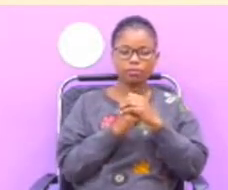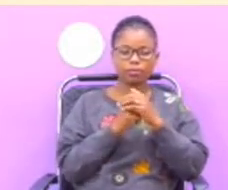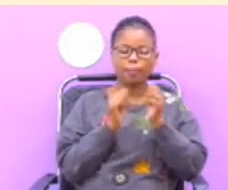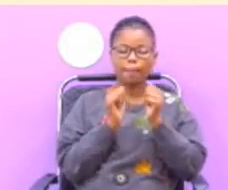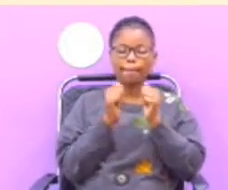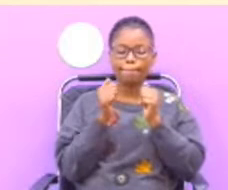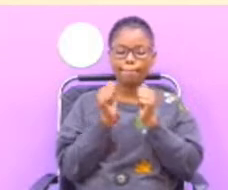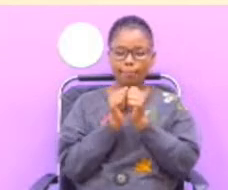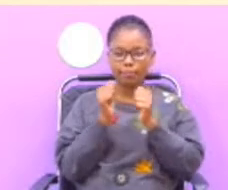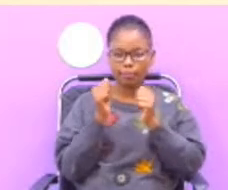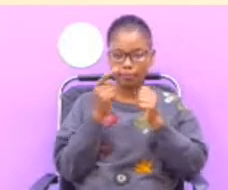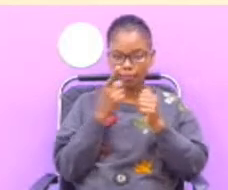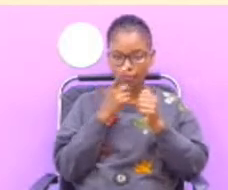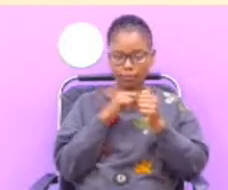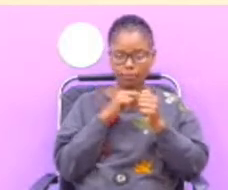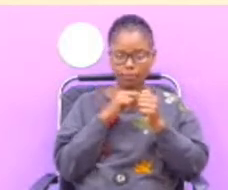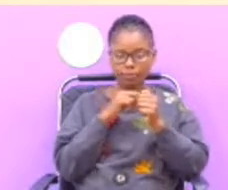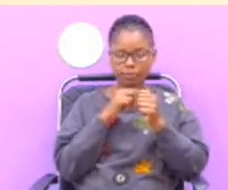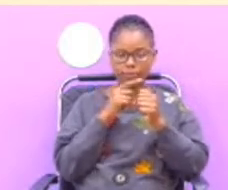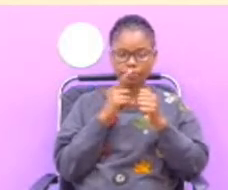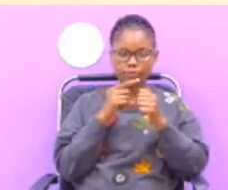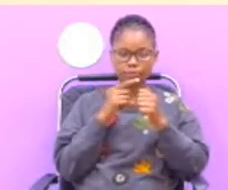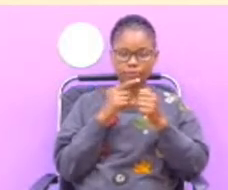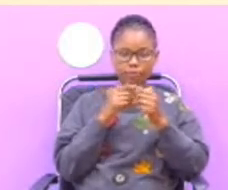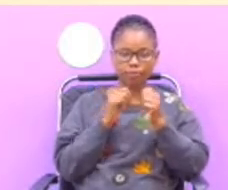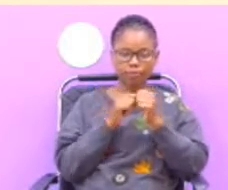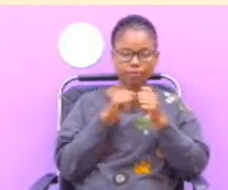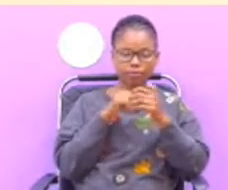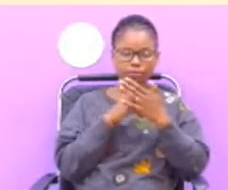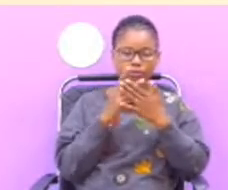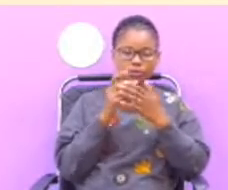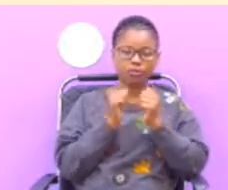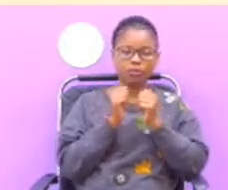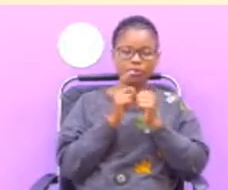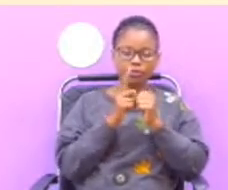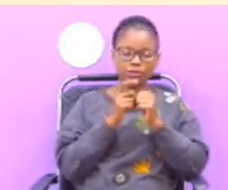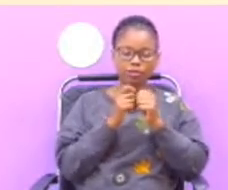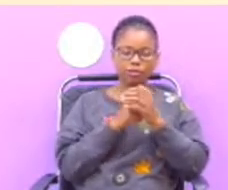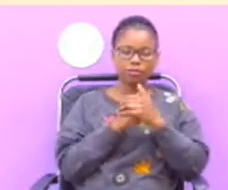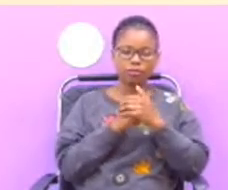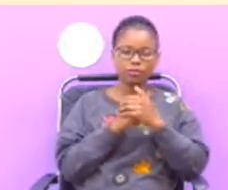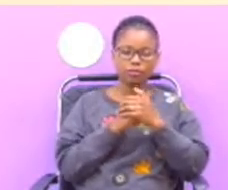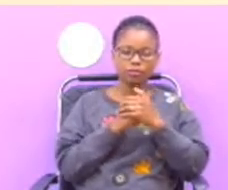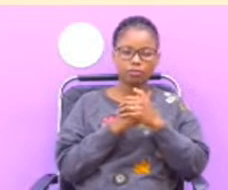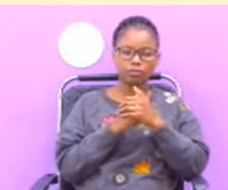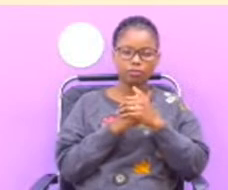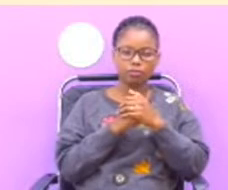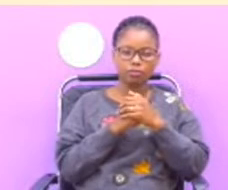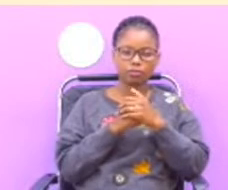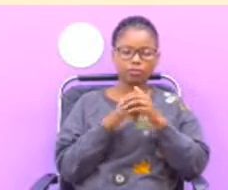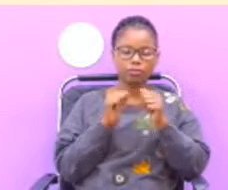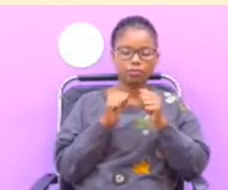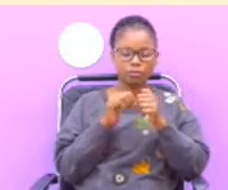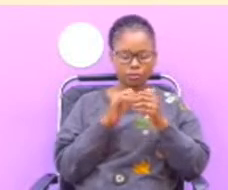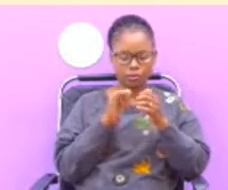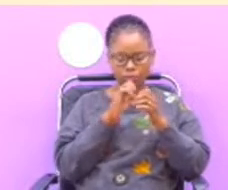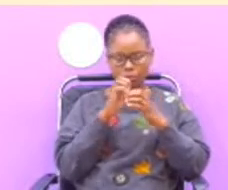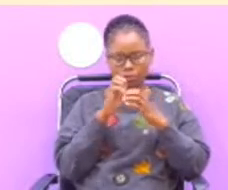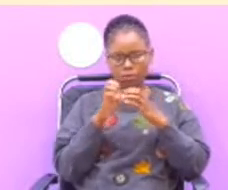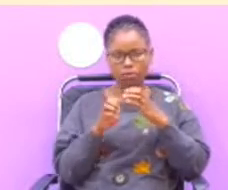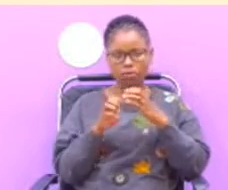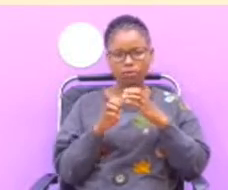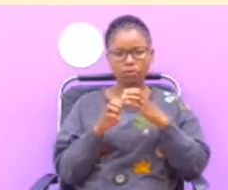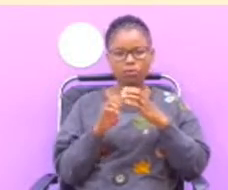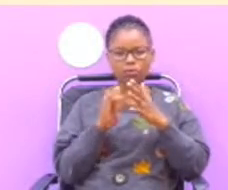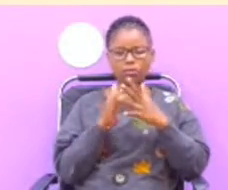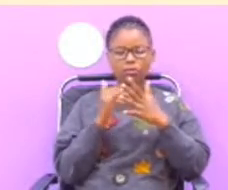ikũmi na rĩu ndĩrenda tũthome verse 11 nĩ ngwendaga tũmĩrĩkie yothe nĩgetha twehere